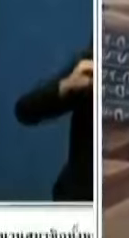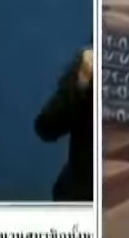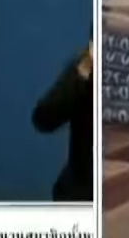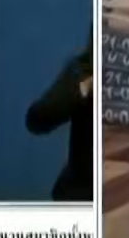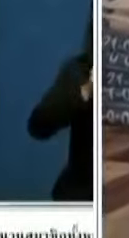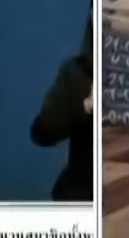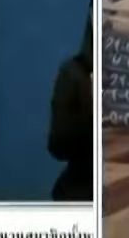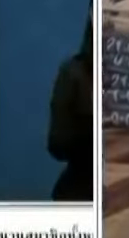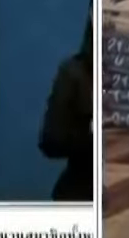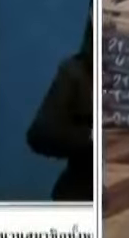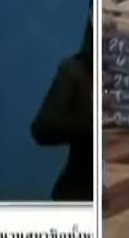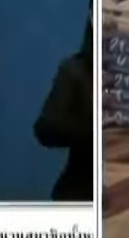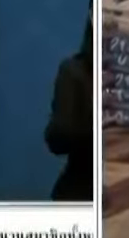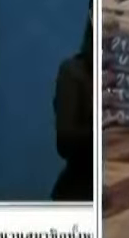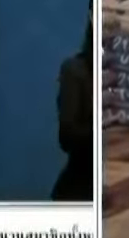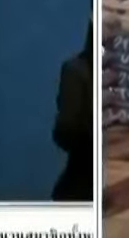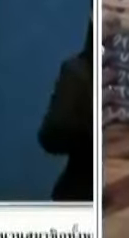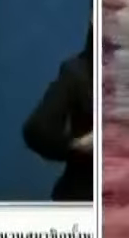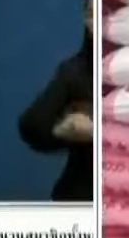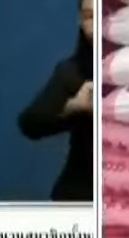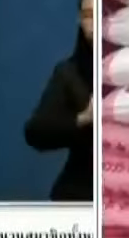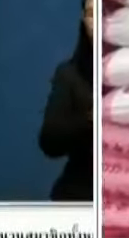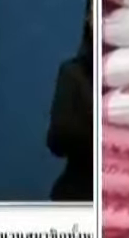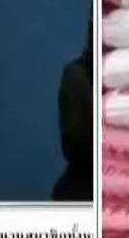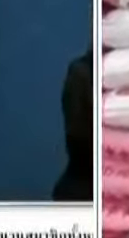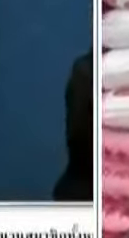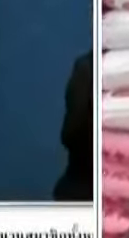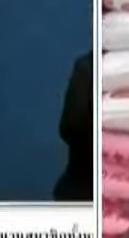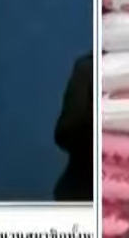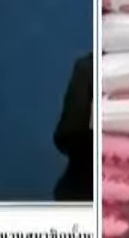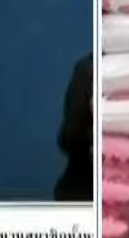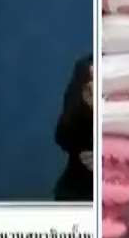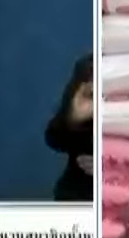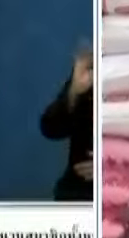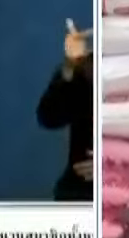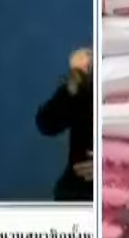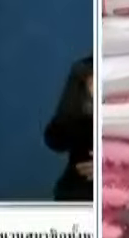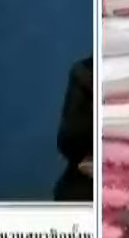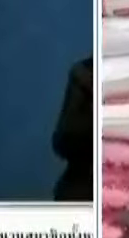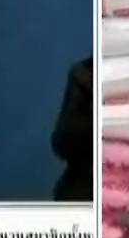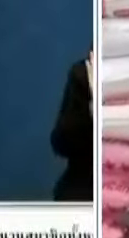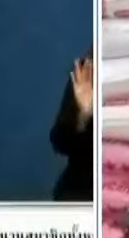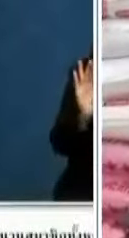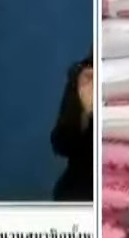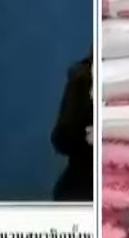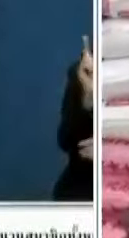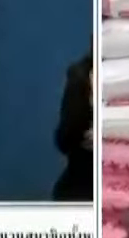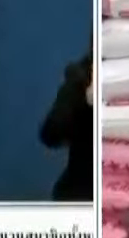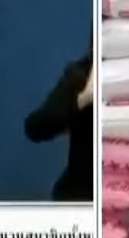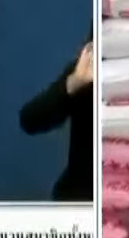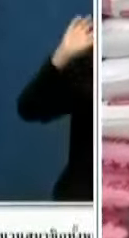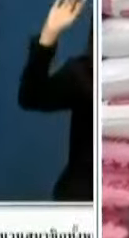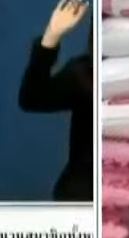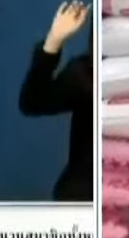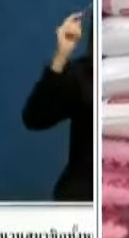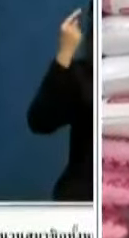องจ่ายไปก่อนนะครับฝากให้รัฐบาลทบทวนเพราะเกษตรกรบอกว่าช่วยเหลือแบบไร่ละ 1,000 เหมือนเดิมดีแล้วเอาปุ๋ยคน